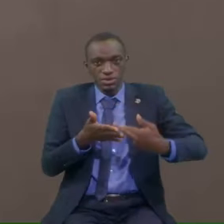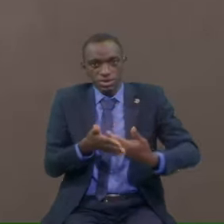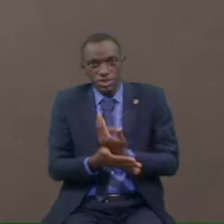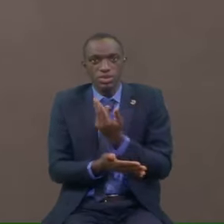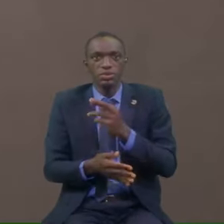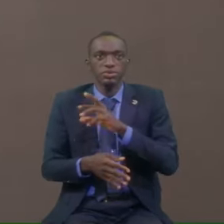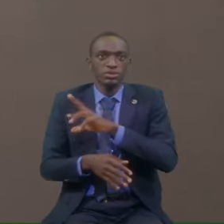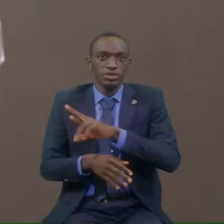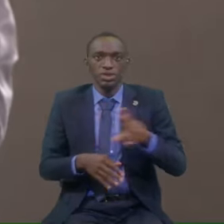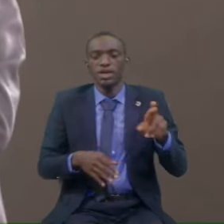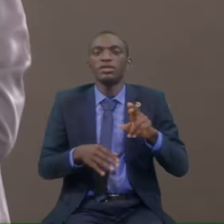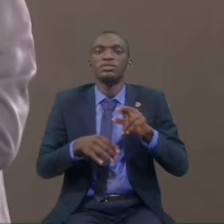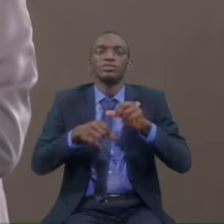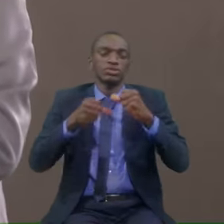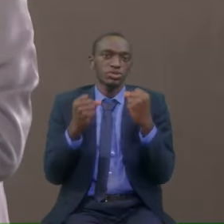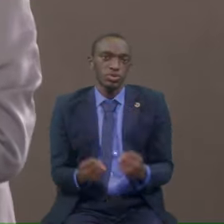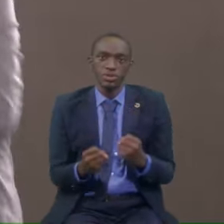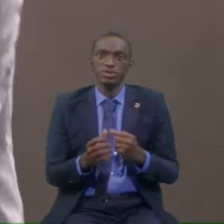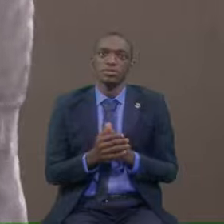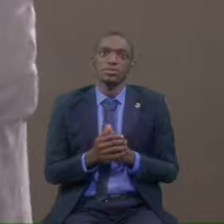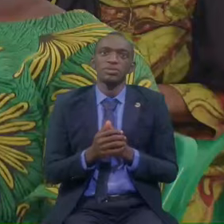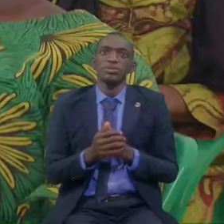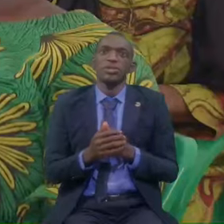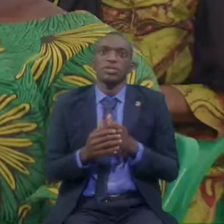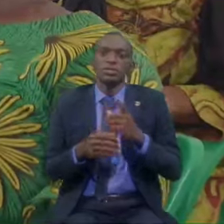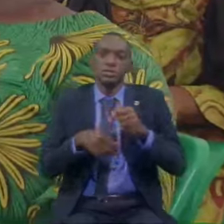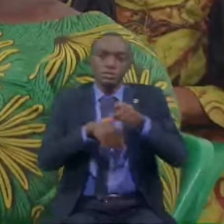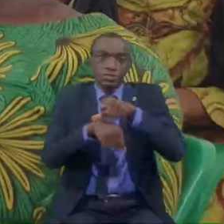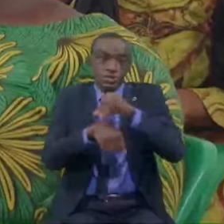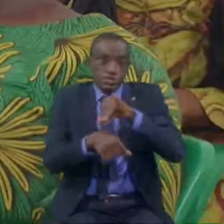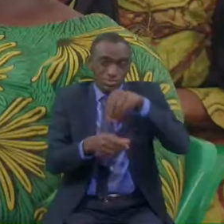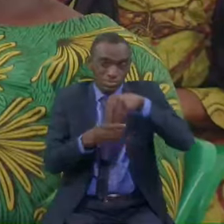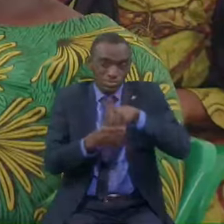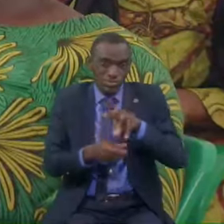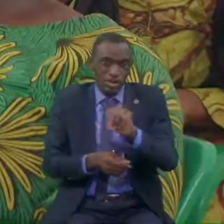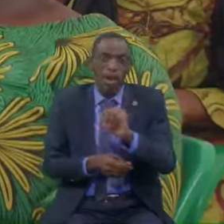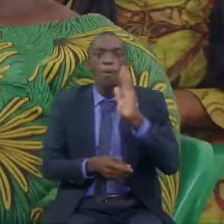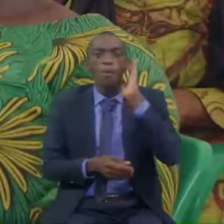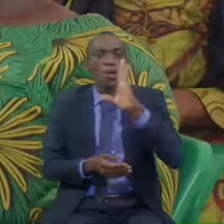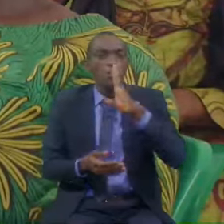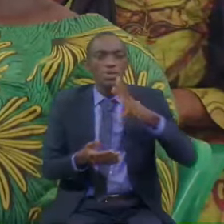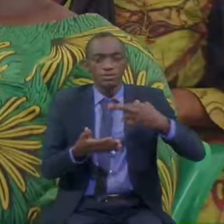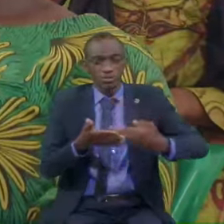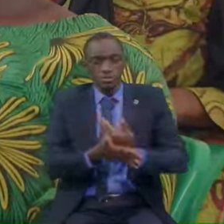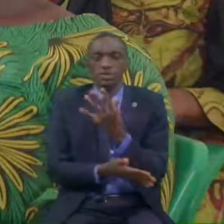force. L'onction en eux sera renouvelée.